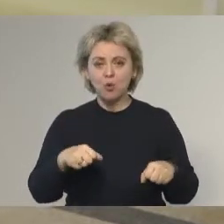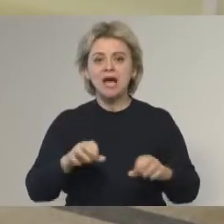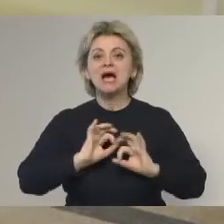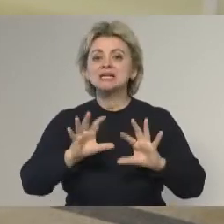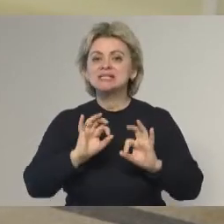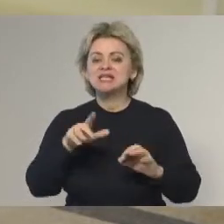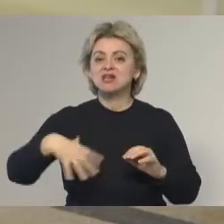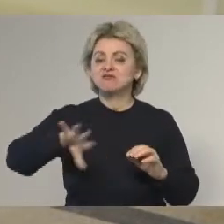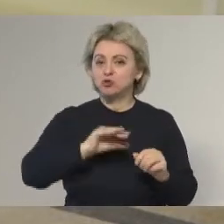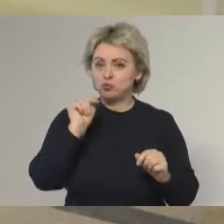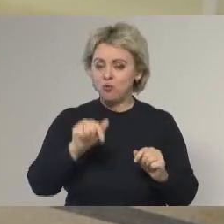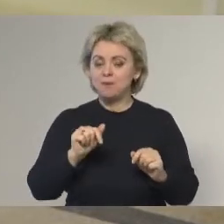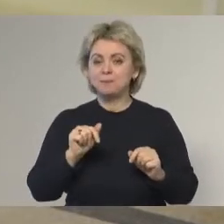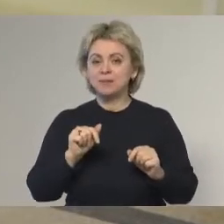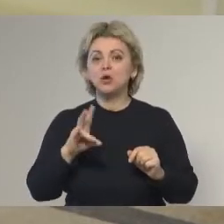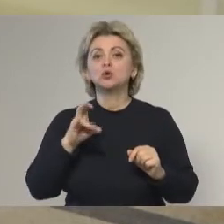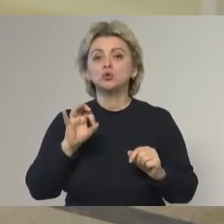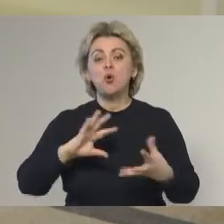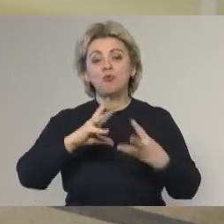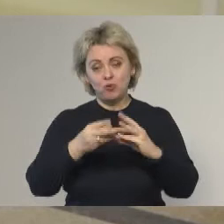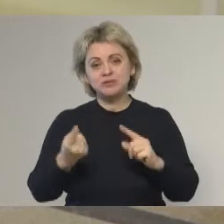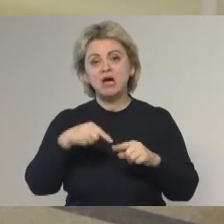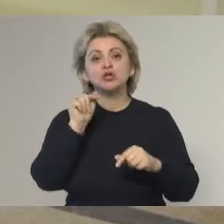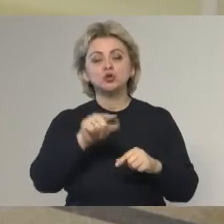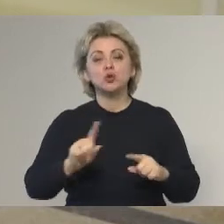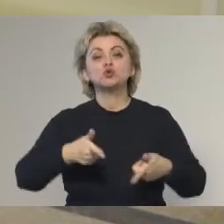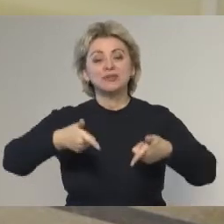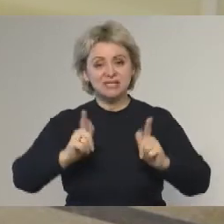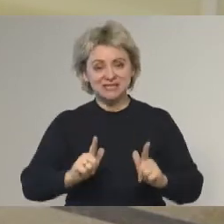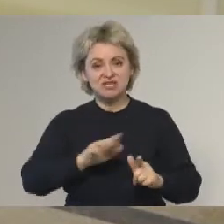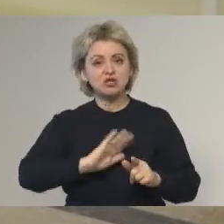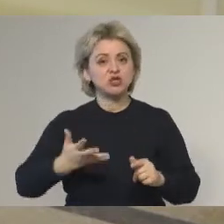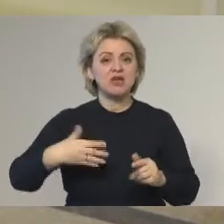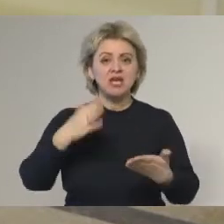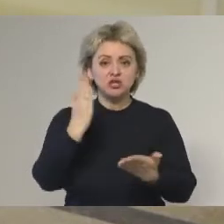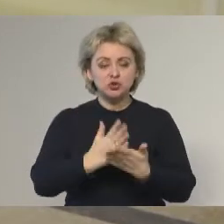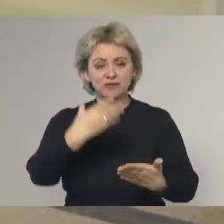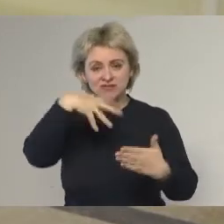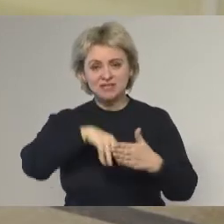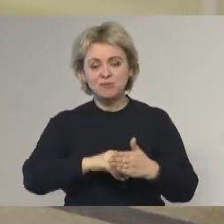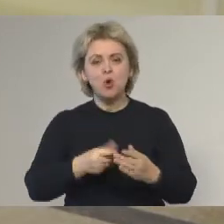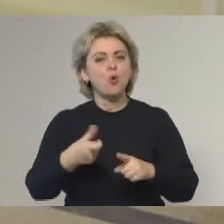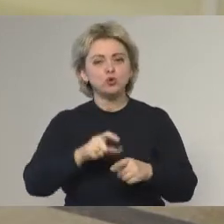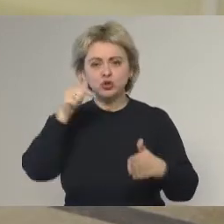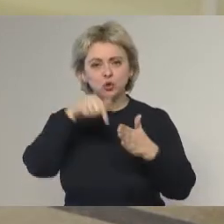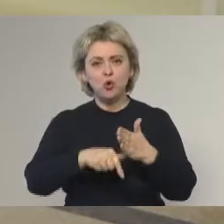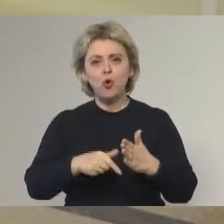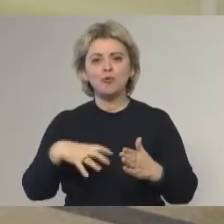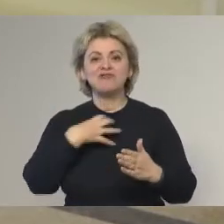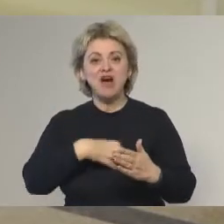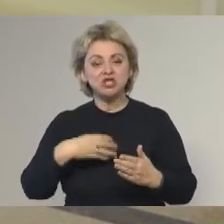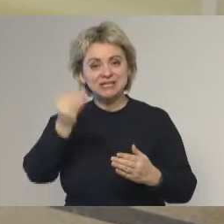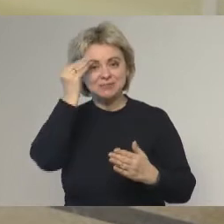поведать и рассказать. Ну, в общем-то, это то, что действительно несет в себе такой очень глубокий сакральный